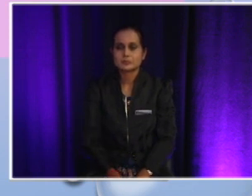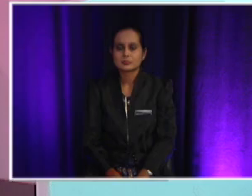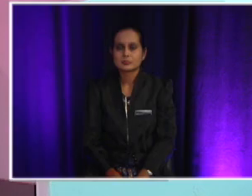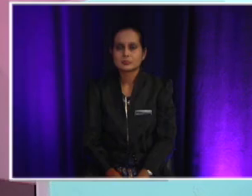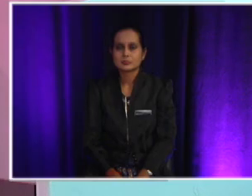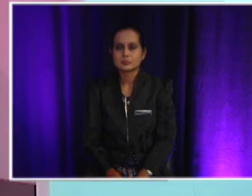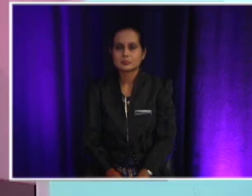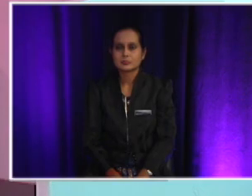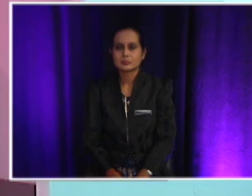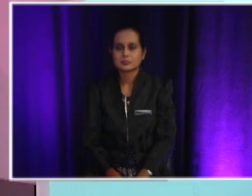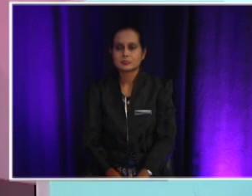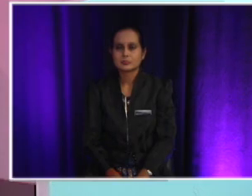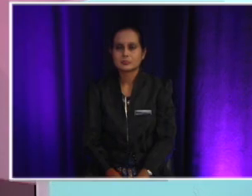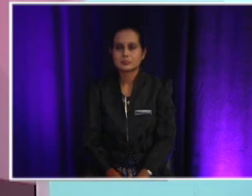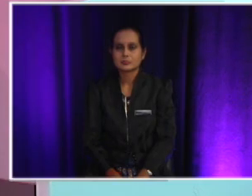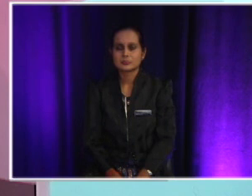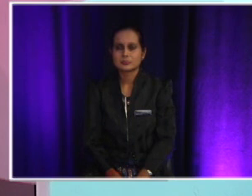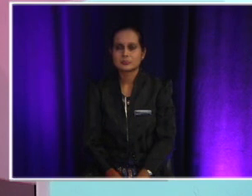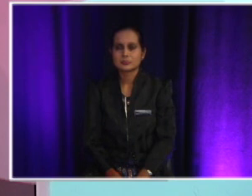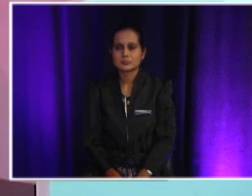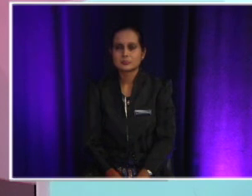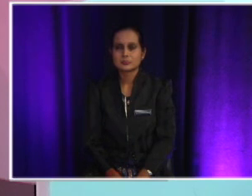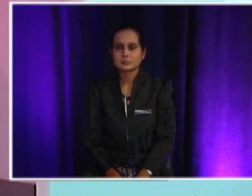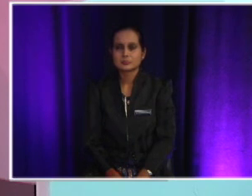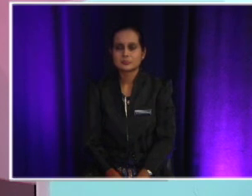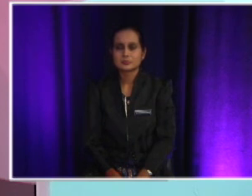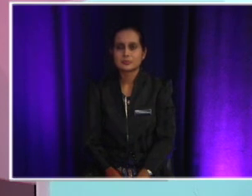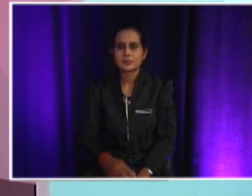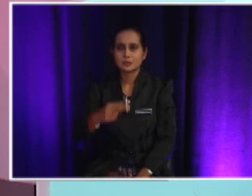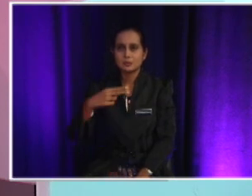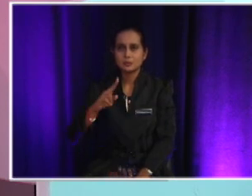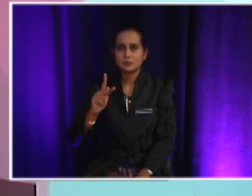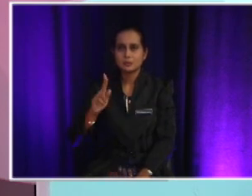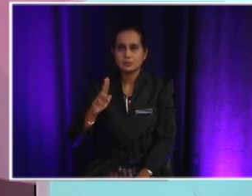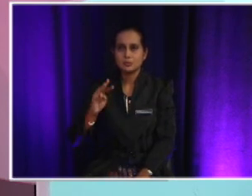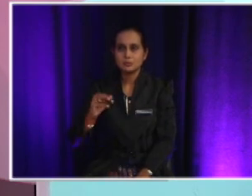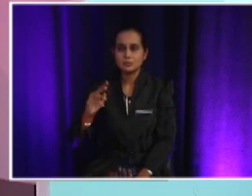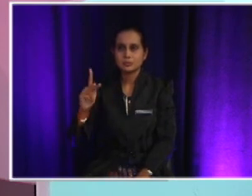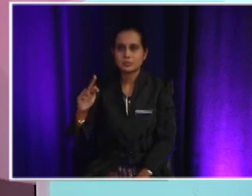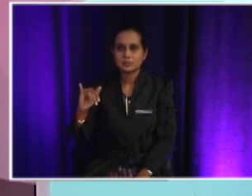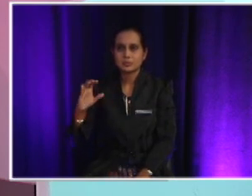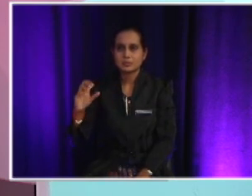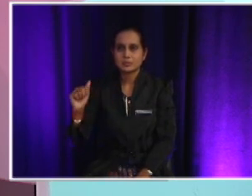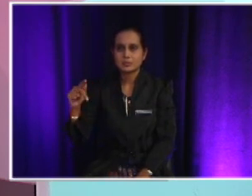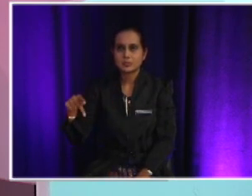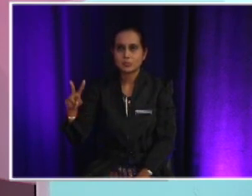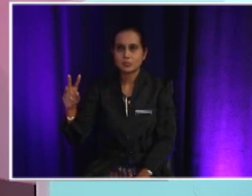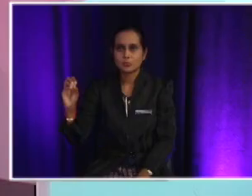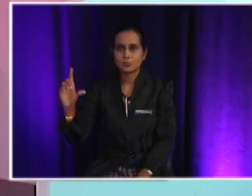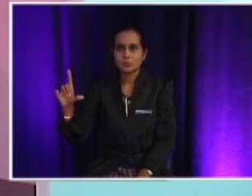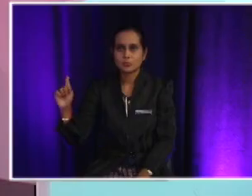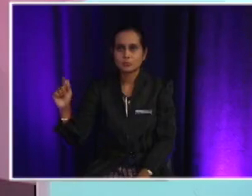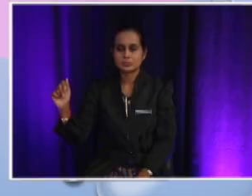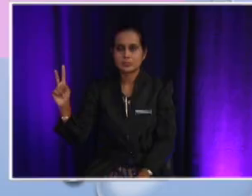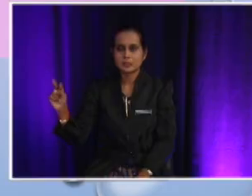kita boleh applykan hukum kicau voltan. Yang mana kita tahu hukum kicau voltan asal ni sini, hukum kicau voltan di sini. Okey. Okey, di